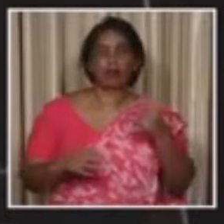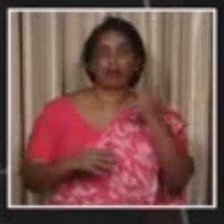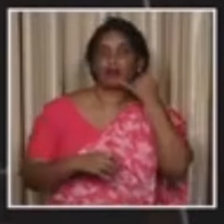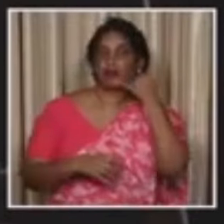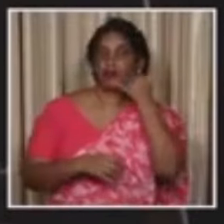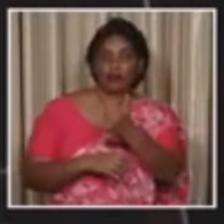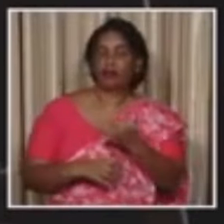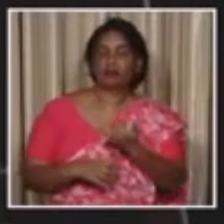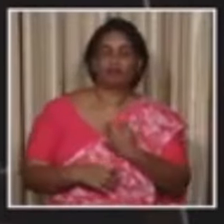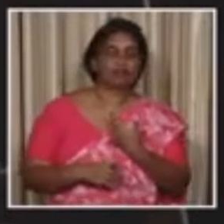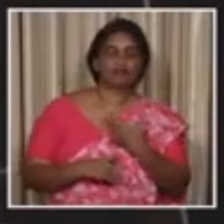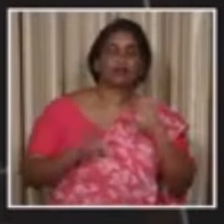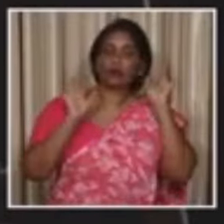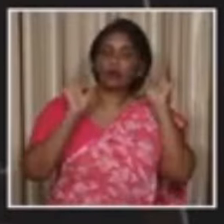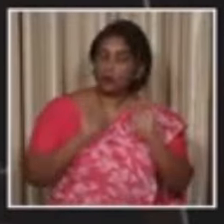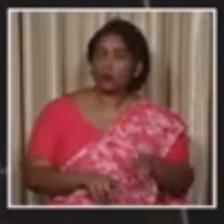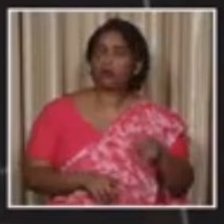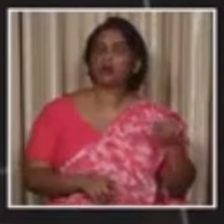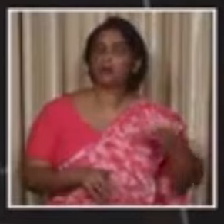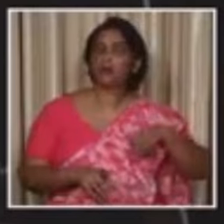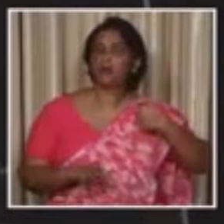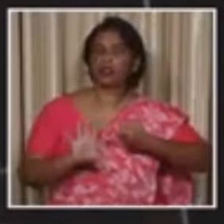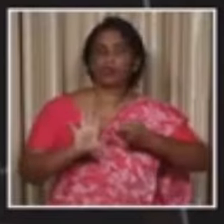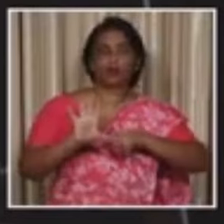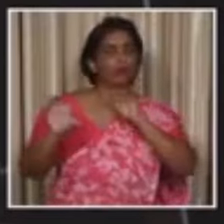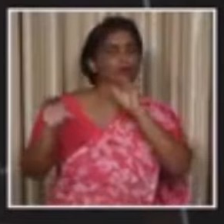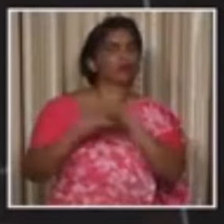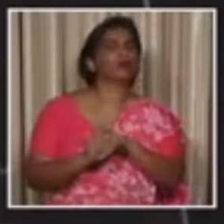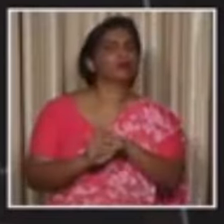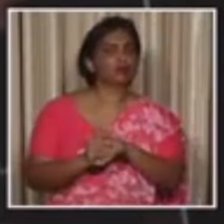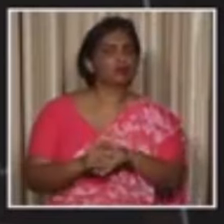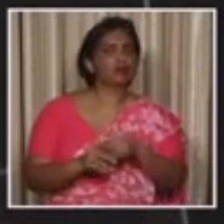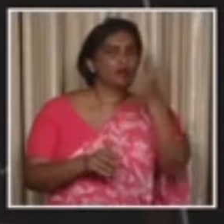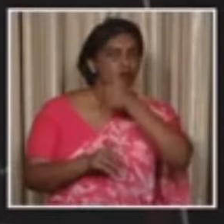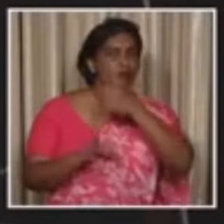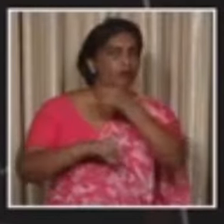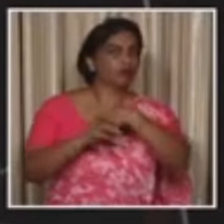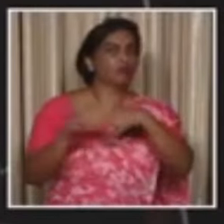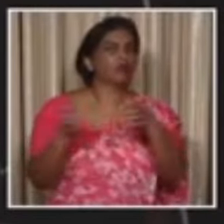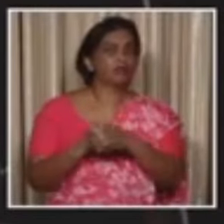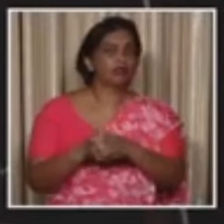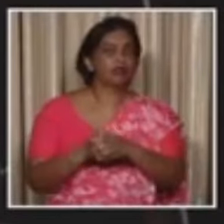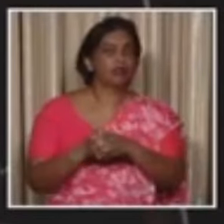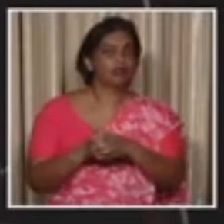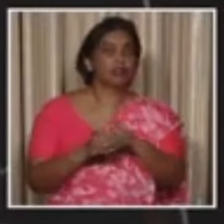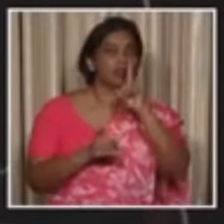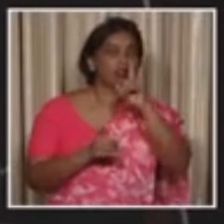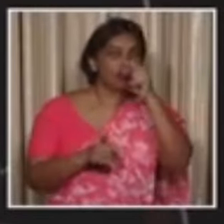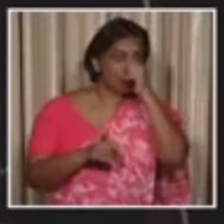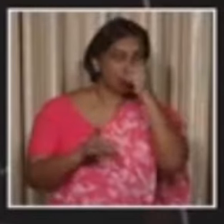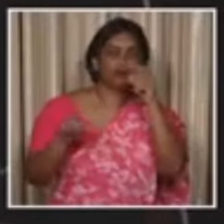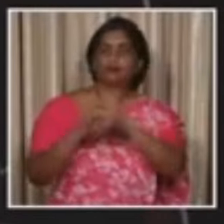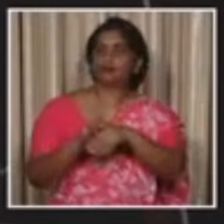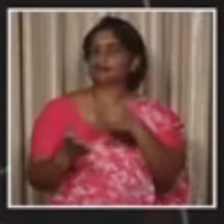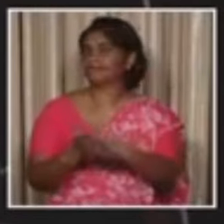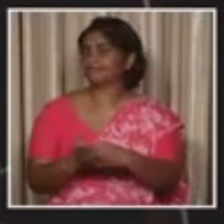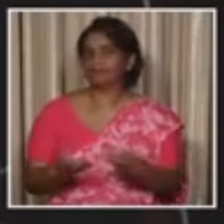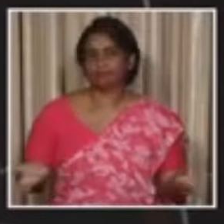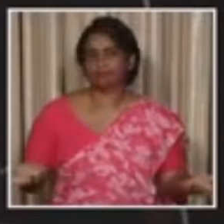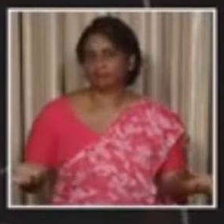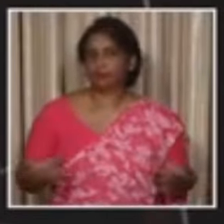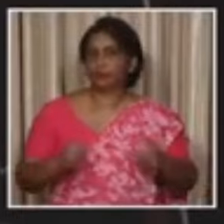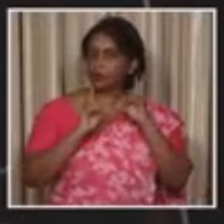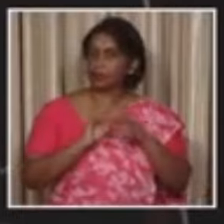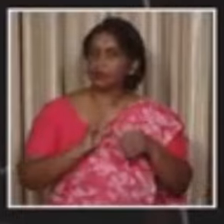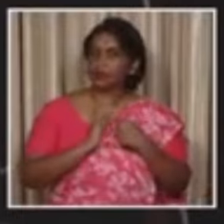ඉල්ලුවන් දෙන්න බෑ කියලා. එහෙම කෙනෙක් ප්‍රධාන පුහුණුකරු කරලා මේ හොර කල්ලියට තව හොර කණ්ඩායම් පෝෂණය කරන්න උත්සාහ කරනවා.